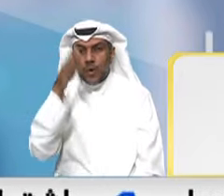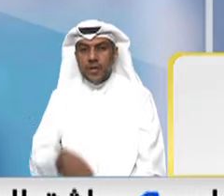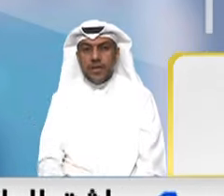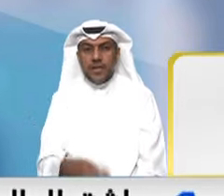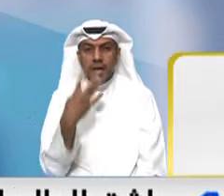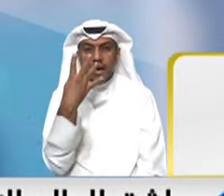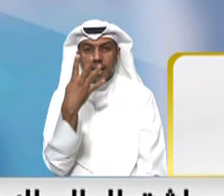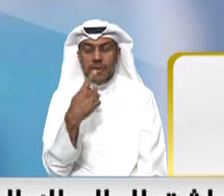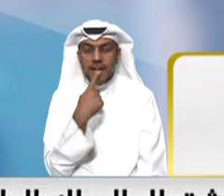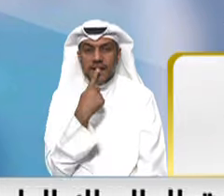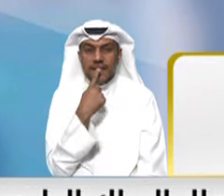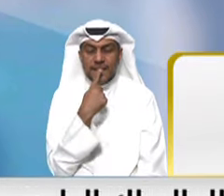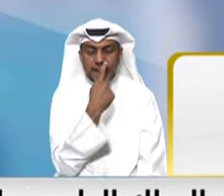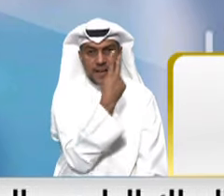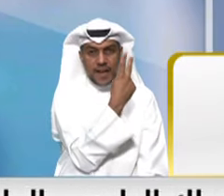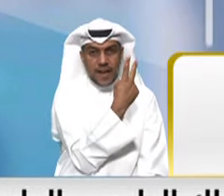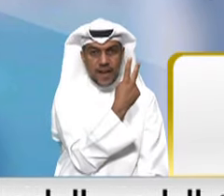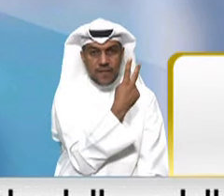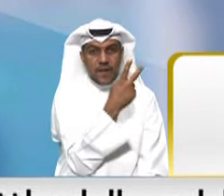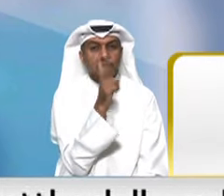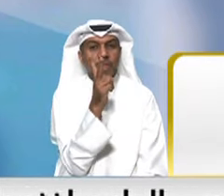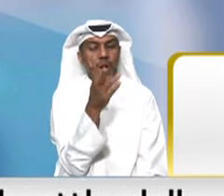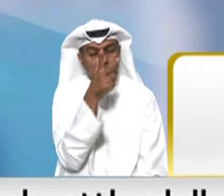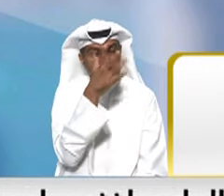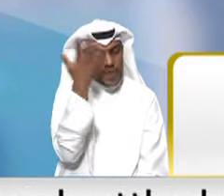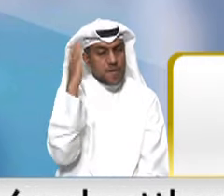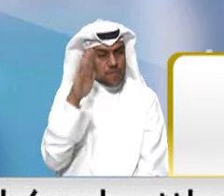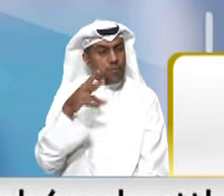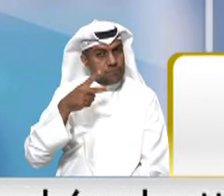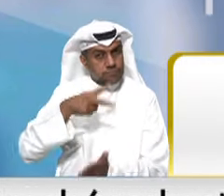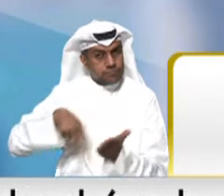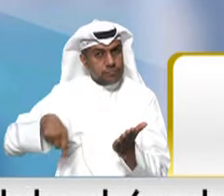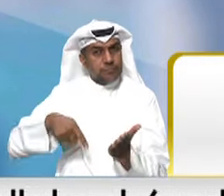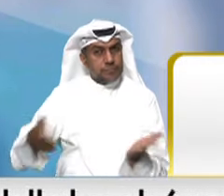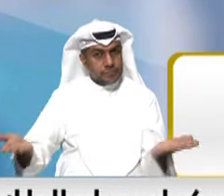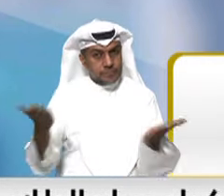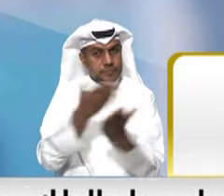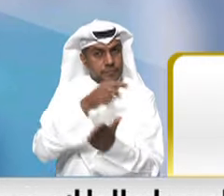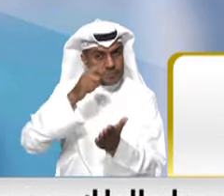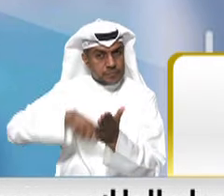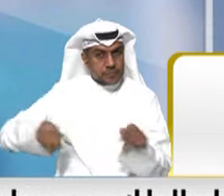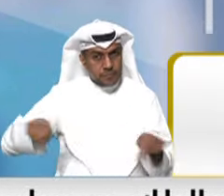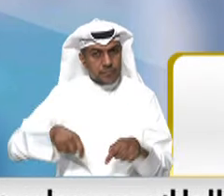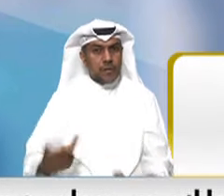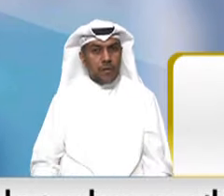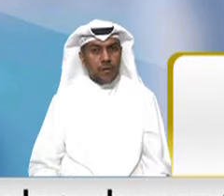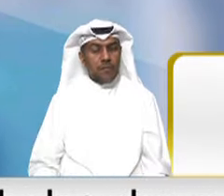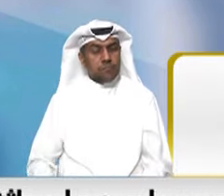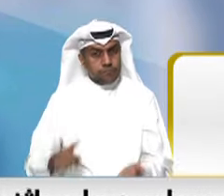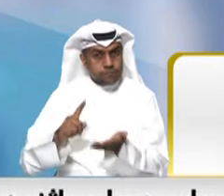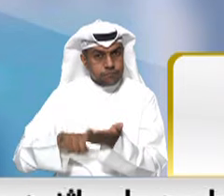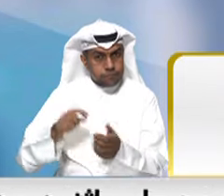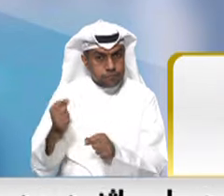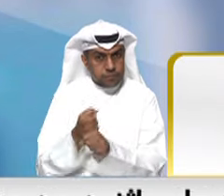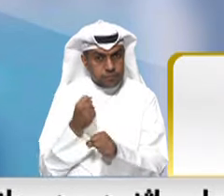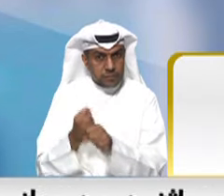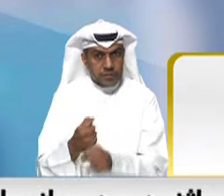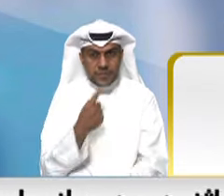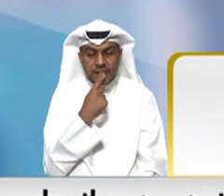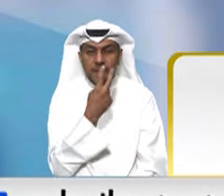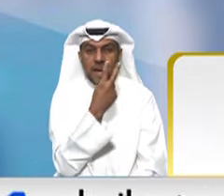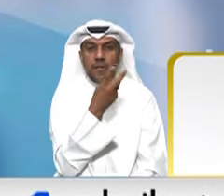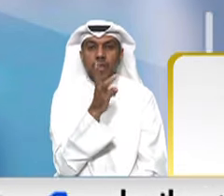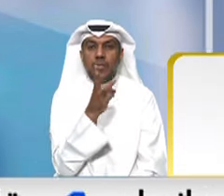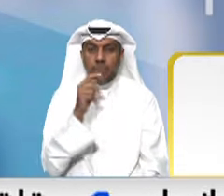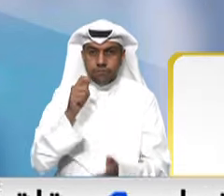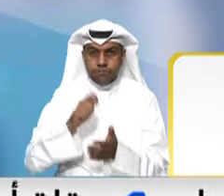إبريل لسنة 2012، والتي دخلت حيز التنفيذ بتاريخ 5 من ديسمبر لسنة